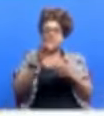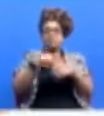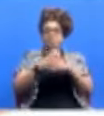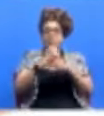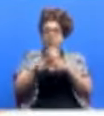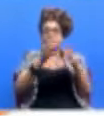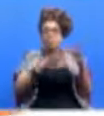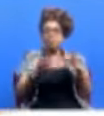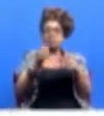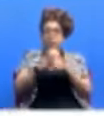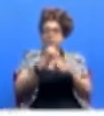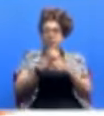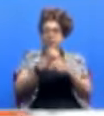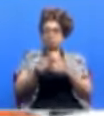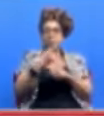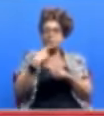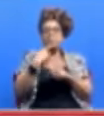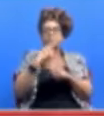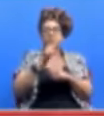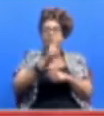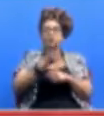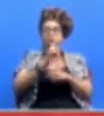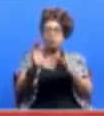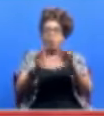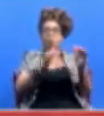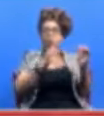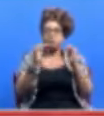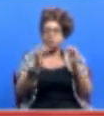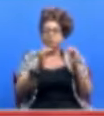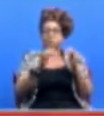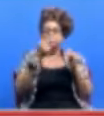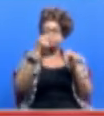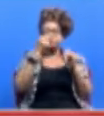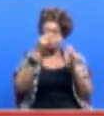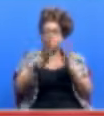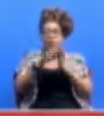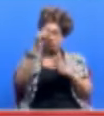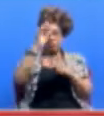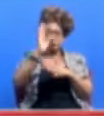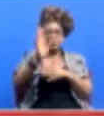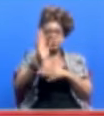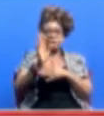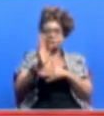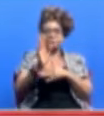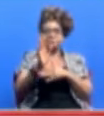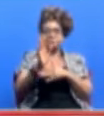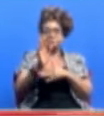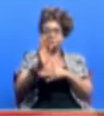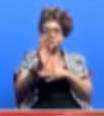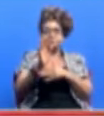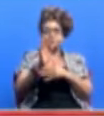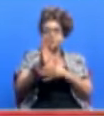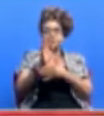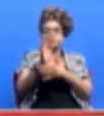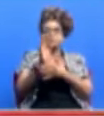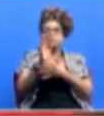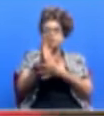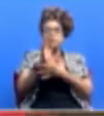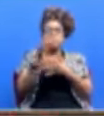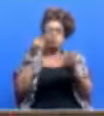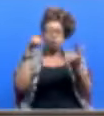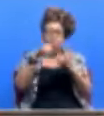operations, terming it a threat to democracy. Ruto na serikali hii yake, azma yake ni kuhakikisha